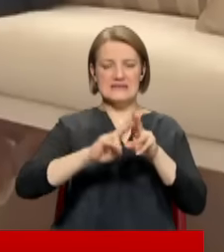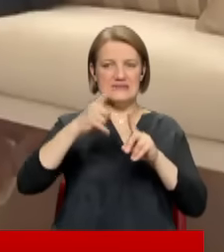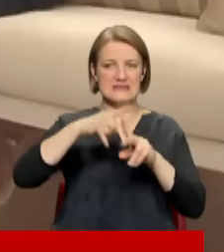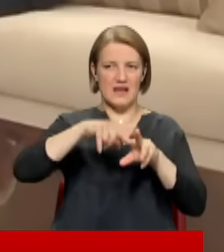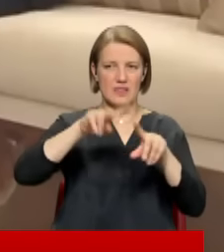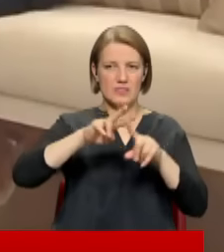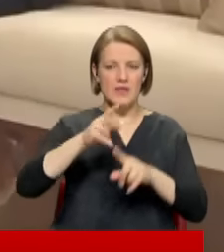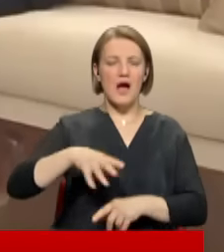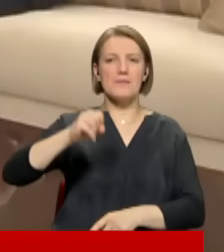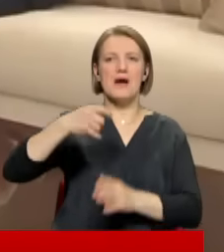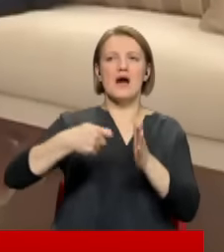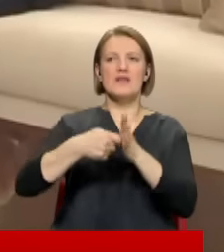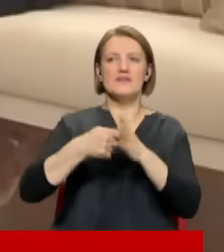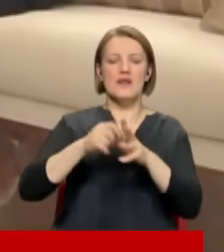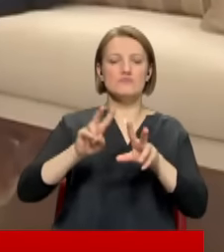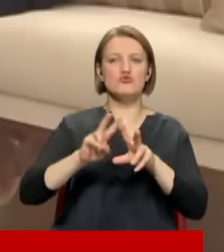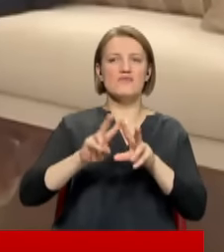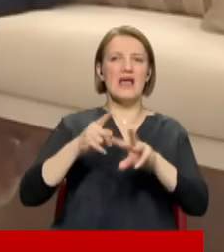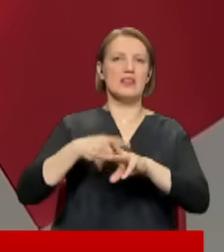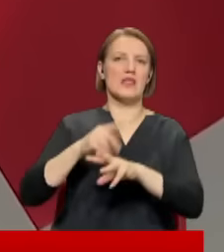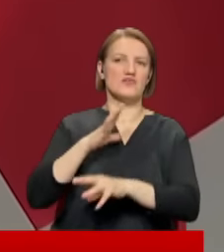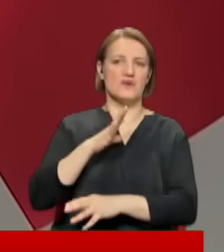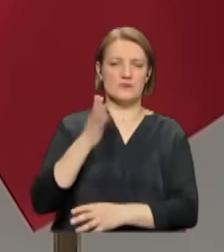Genel Başkan Vekili Mustafa Elitaş'la yer alacak.